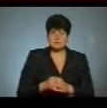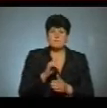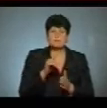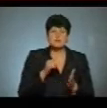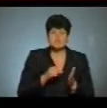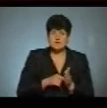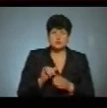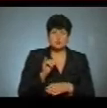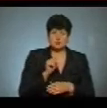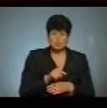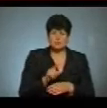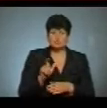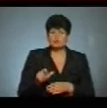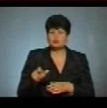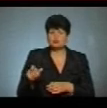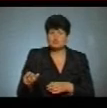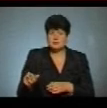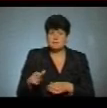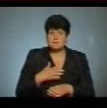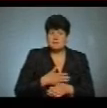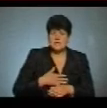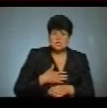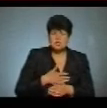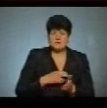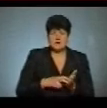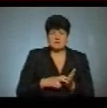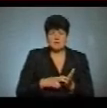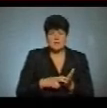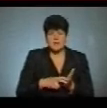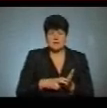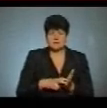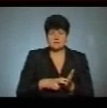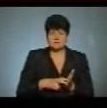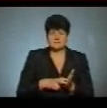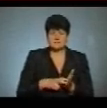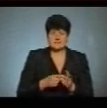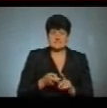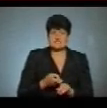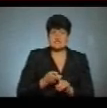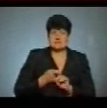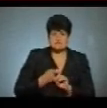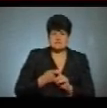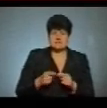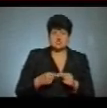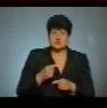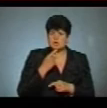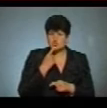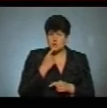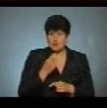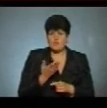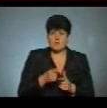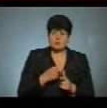Питання в тому, що люди переживають, бояться заразитися через кров чи здати